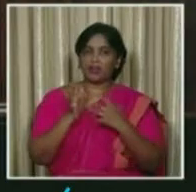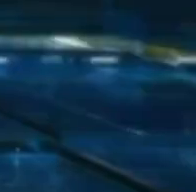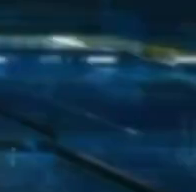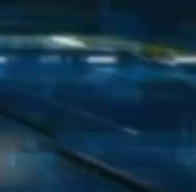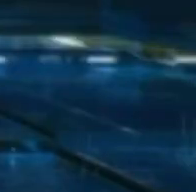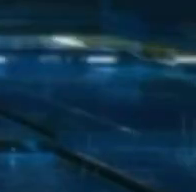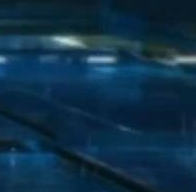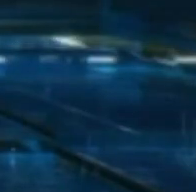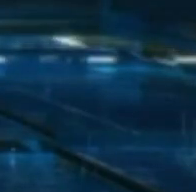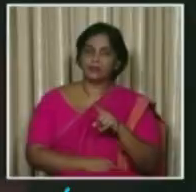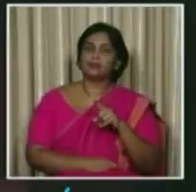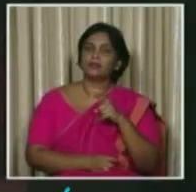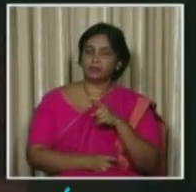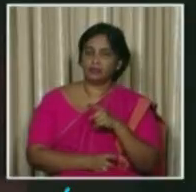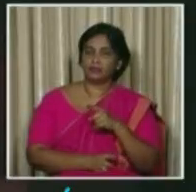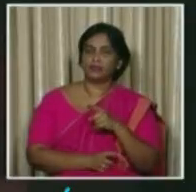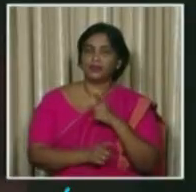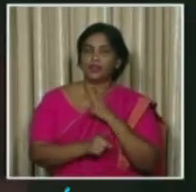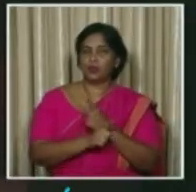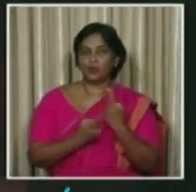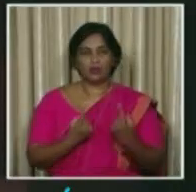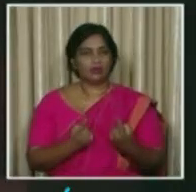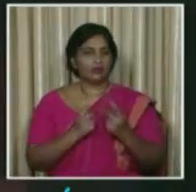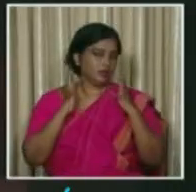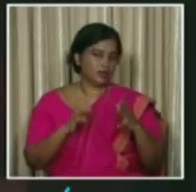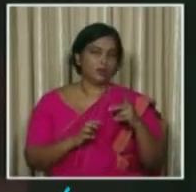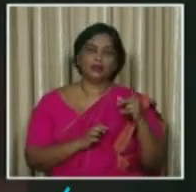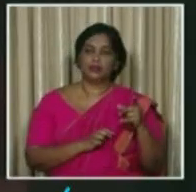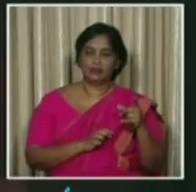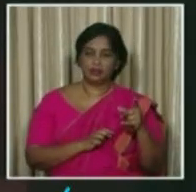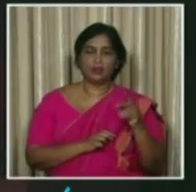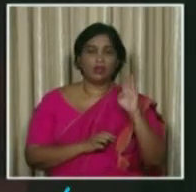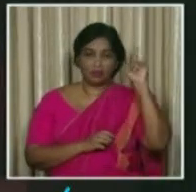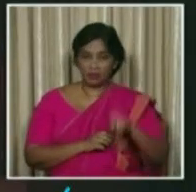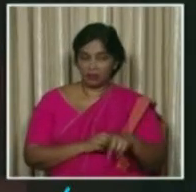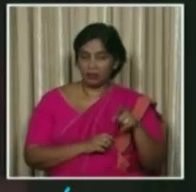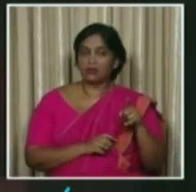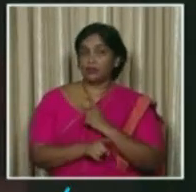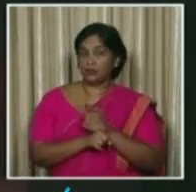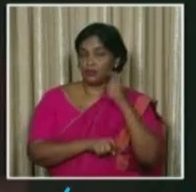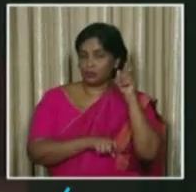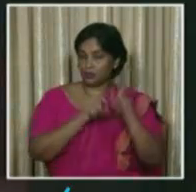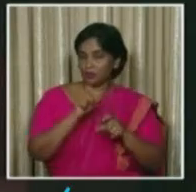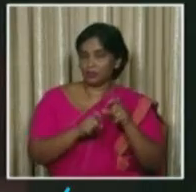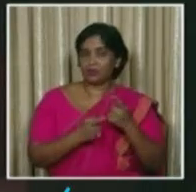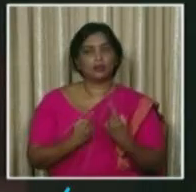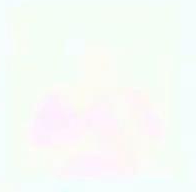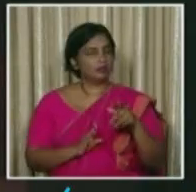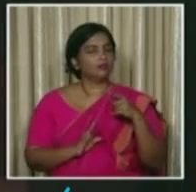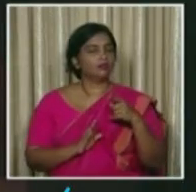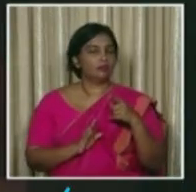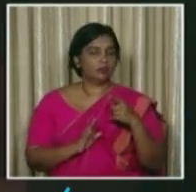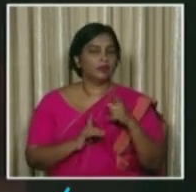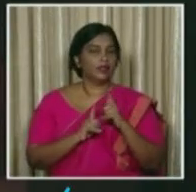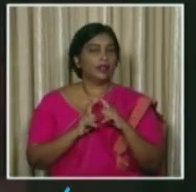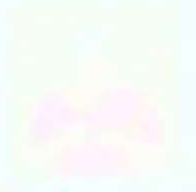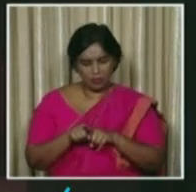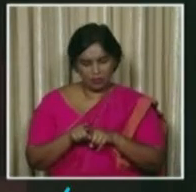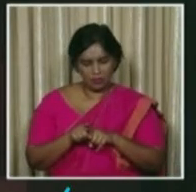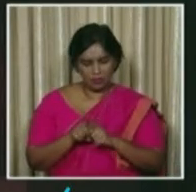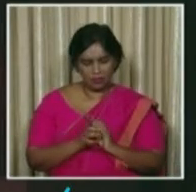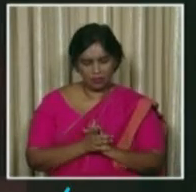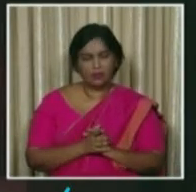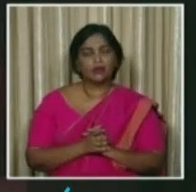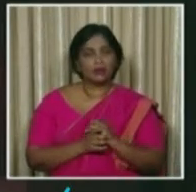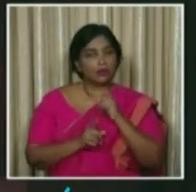මැතිතුමා මේ ගුරු හිඟේ බරපතල ප්‍රශ්නයක් 40000ක ගුරුවරුන්ගේ හිඟයක් තියෙනවා අපේ අධ්‍යාපන පද්ධතියේ